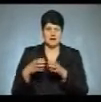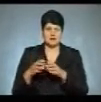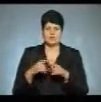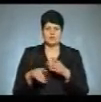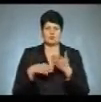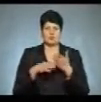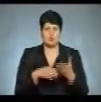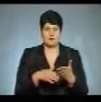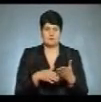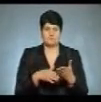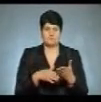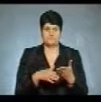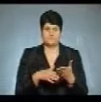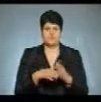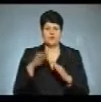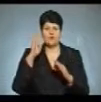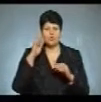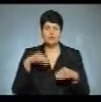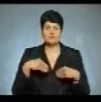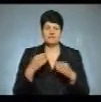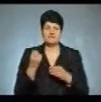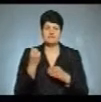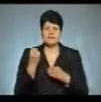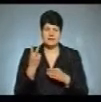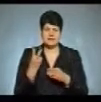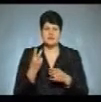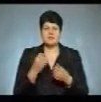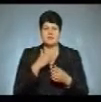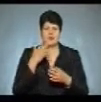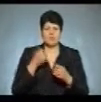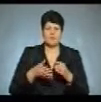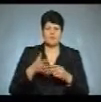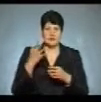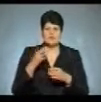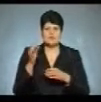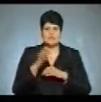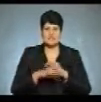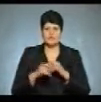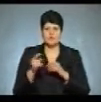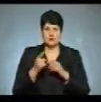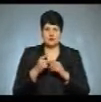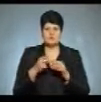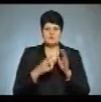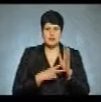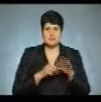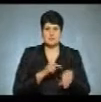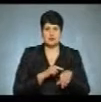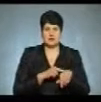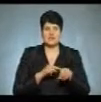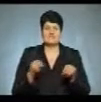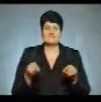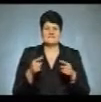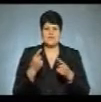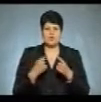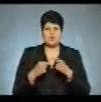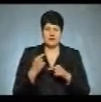допомоги. Водопостачання у 12 багатоповерхівках мікрорайону «Східний» в Тернополі о 17-й годині відновили.